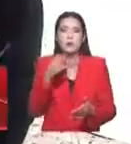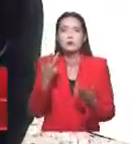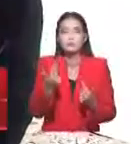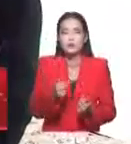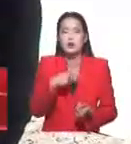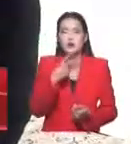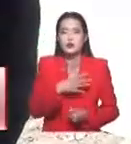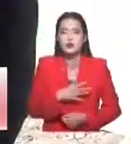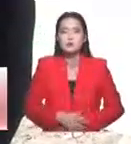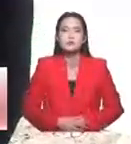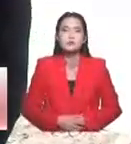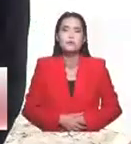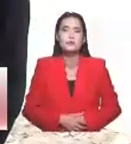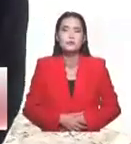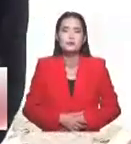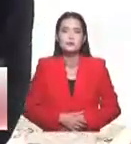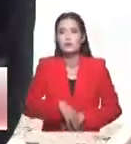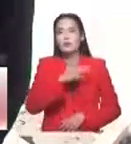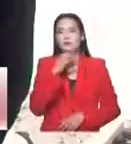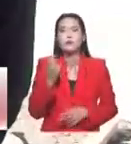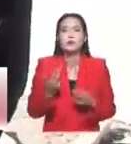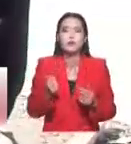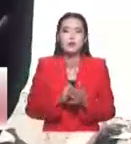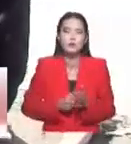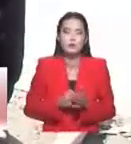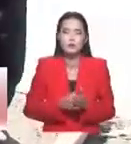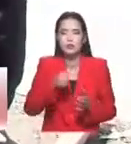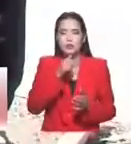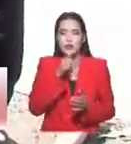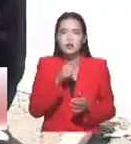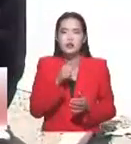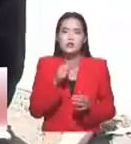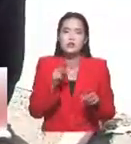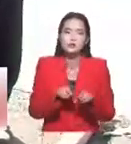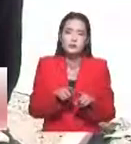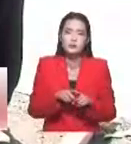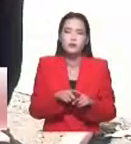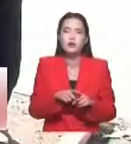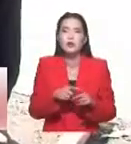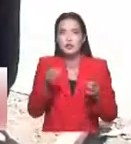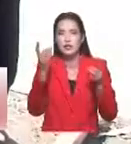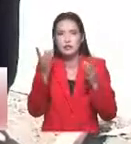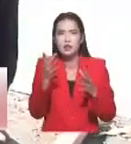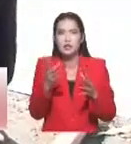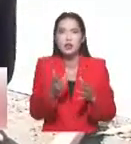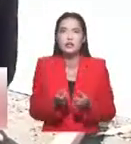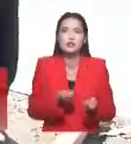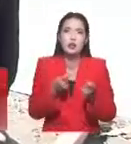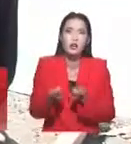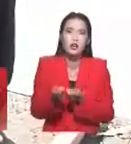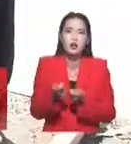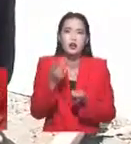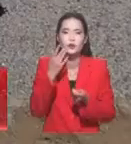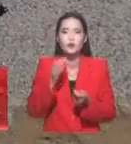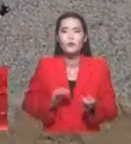Жыл сайын өзі 100 теңге, 200 теңге қосылып тұрады. Олғандай не емес, қатты қымбаттау или қатты түсіп кетуі деген жоқ. Ол